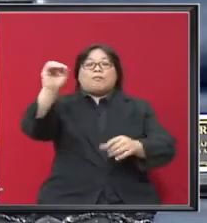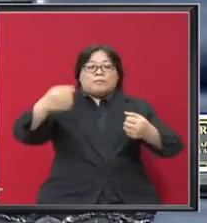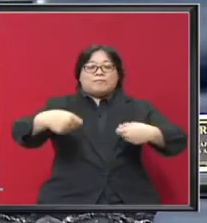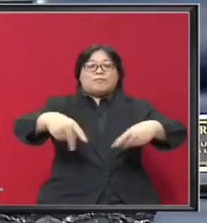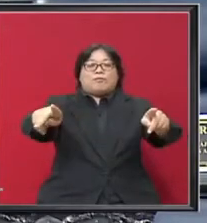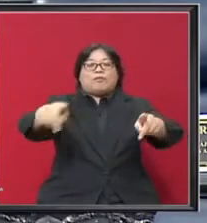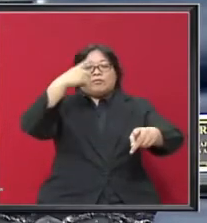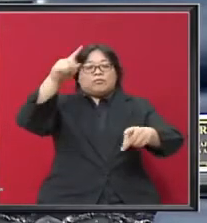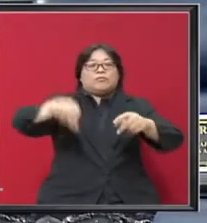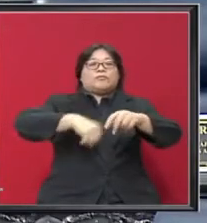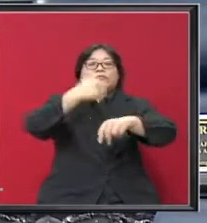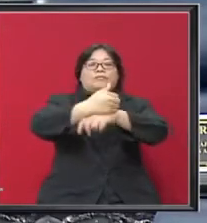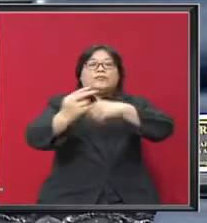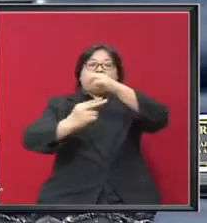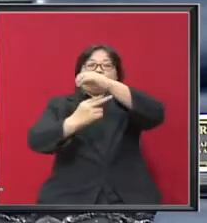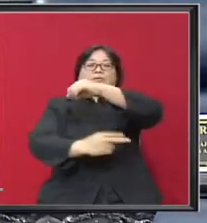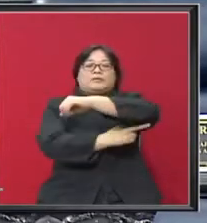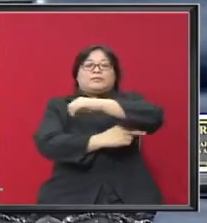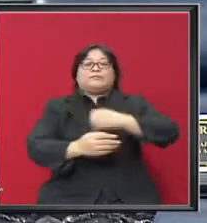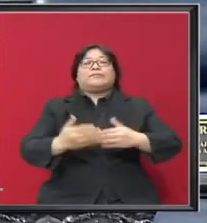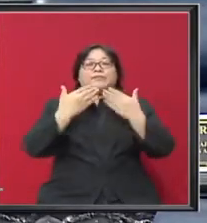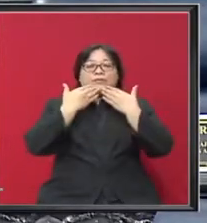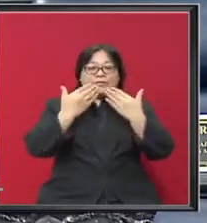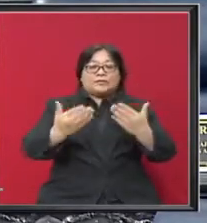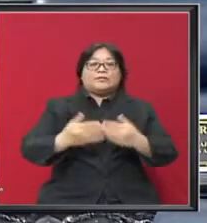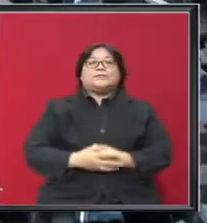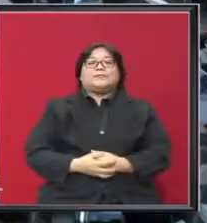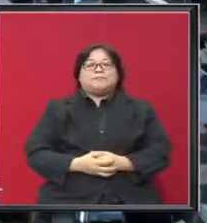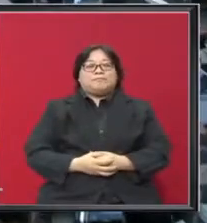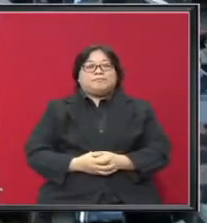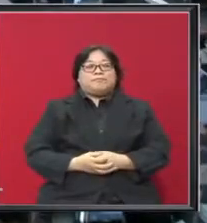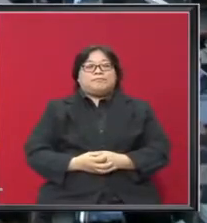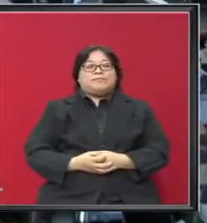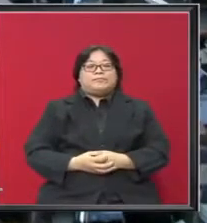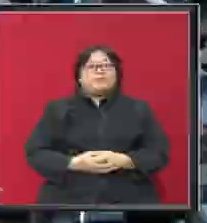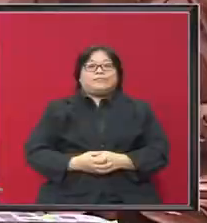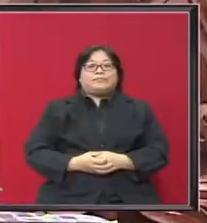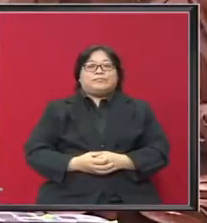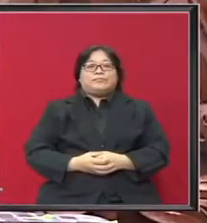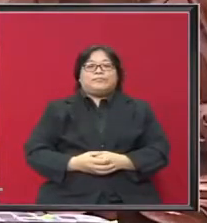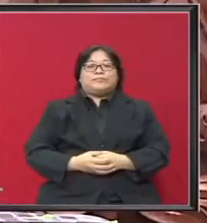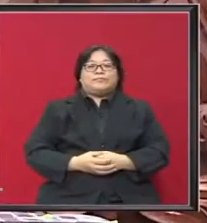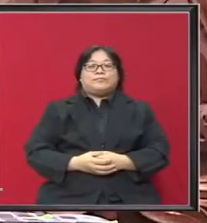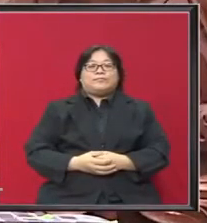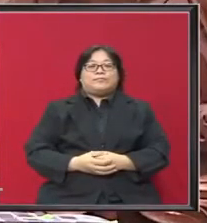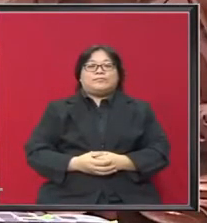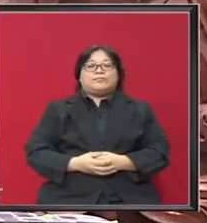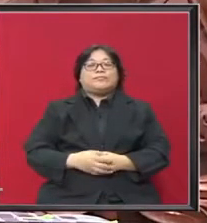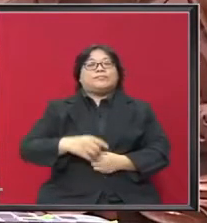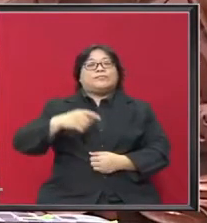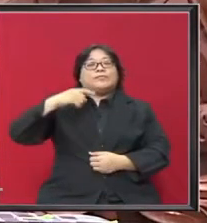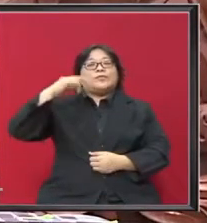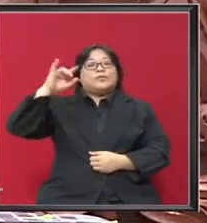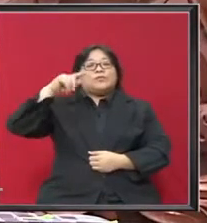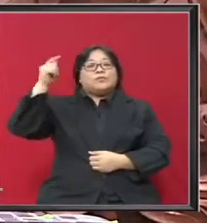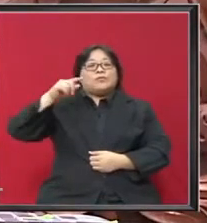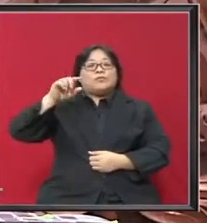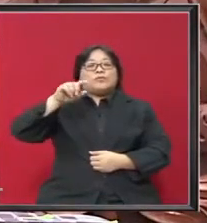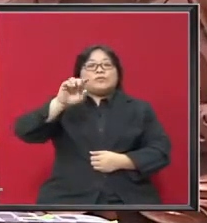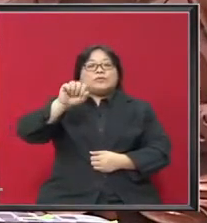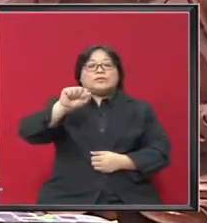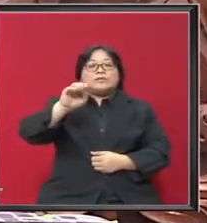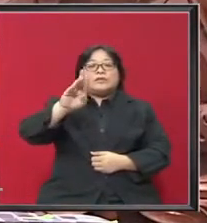grip ruang untuk membina jembatan tersebut kekasih Hai yang go-med twinsa